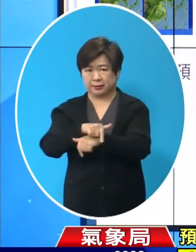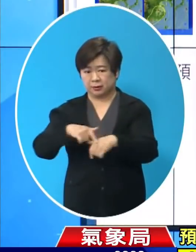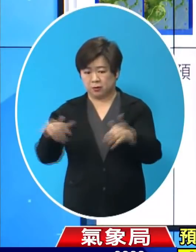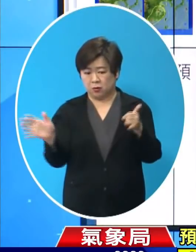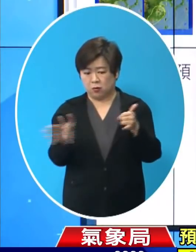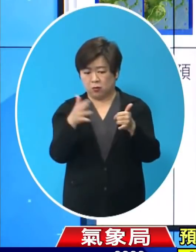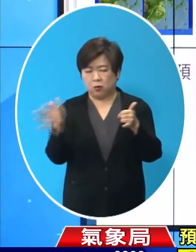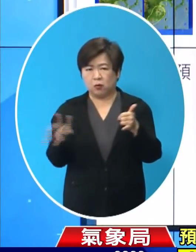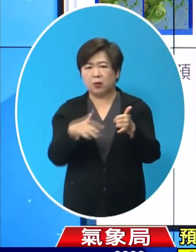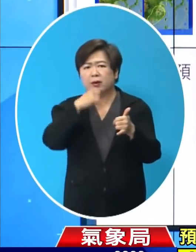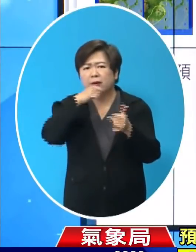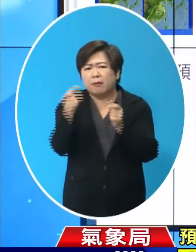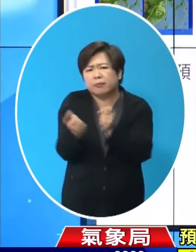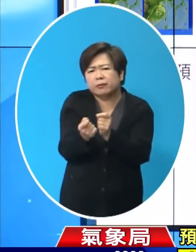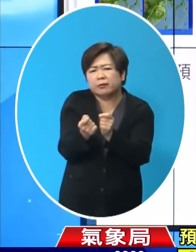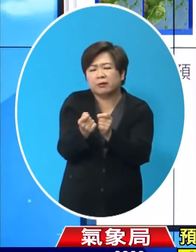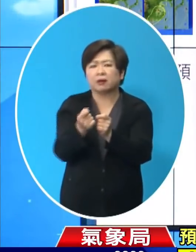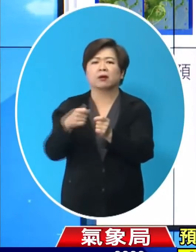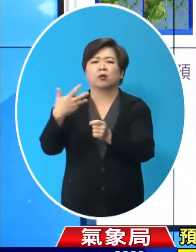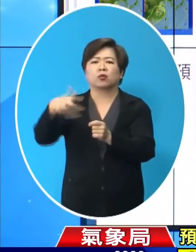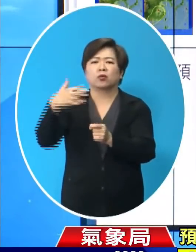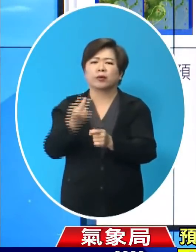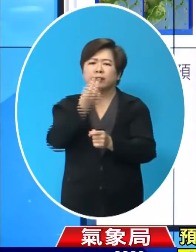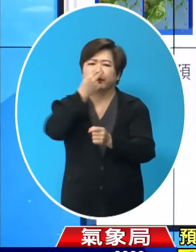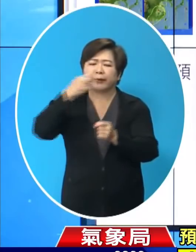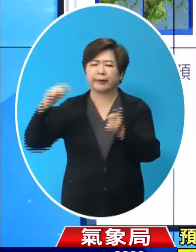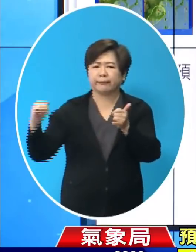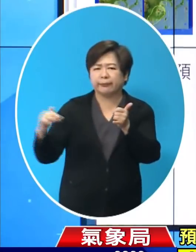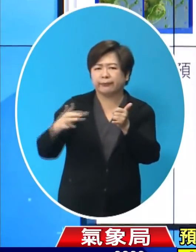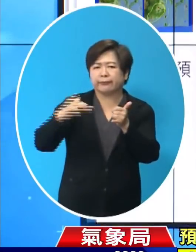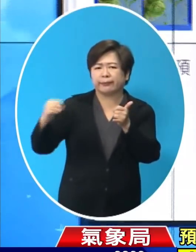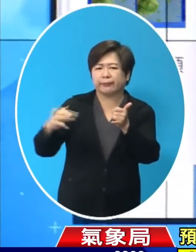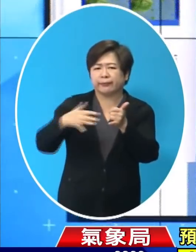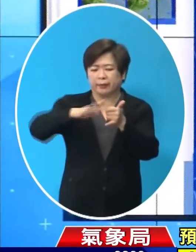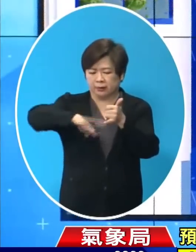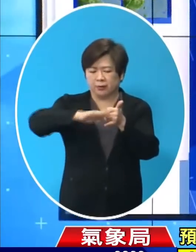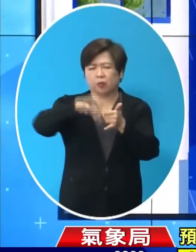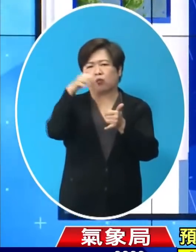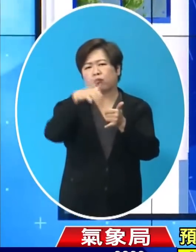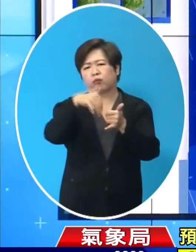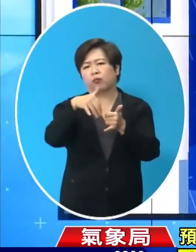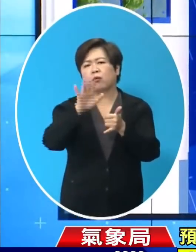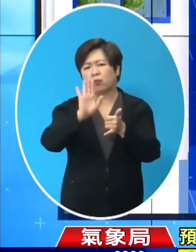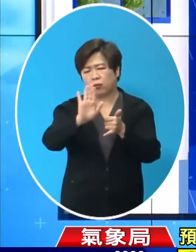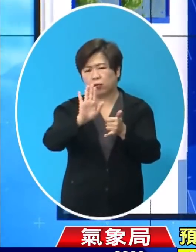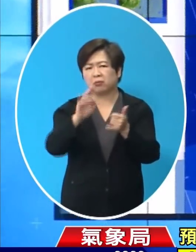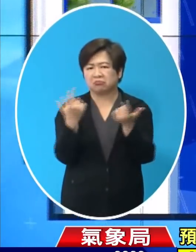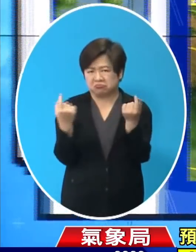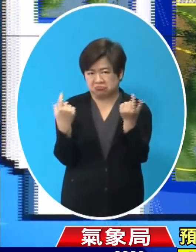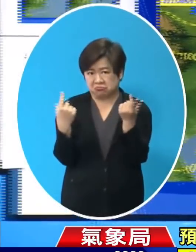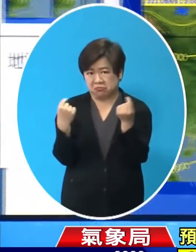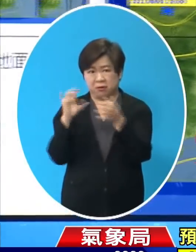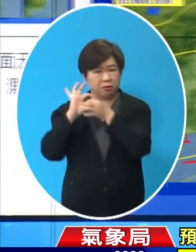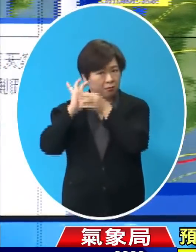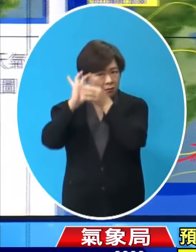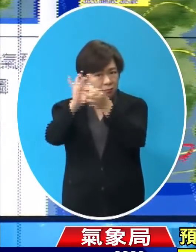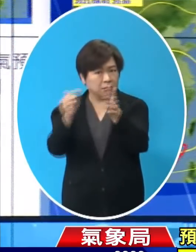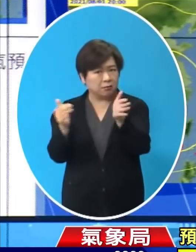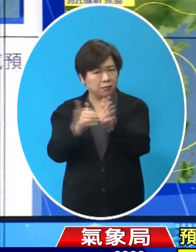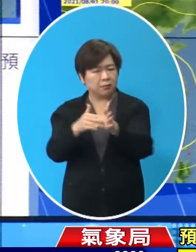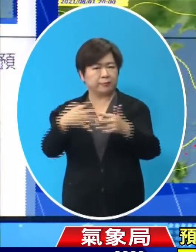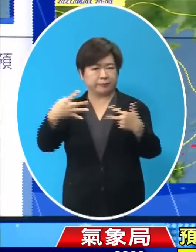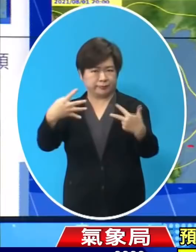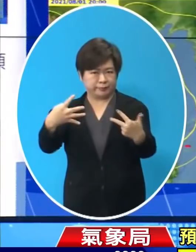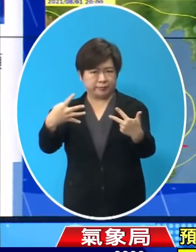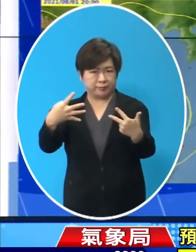附近，所以带来的水汽还是比较多一点，南部地区还是会有一些降雨的现象。而这样子的状况呢，一直持续到礼